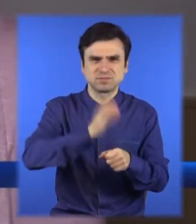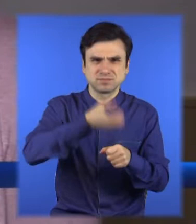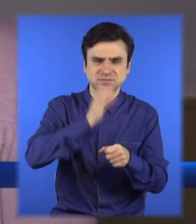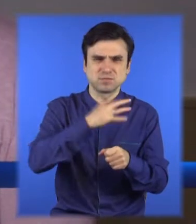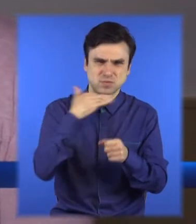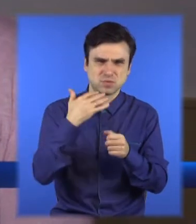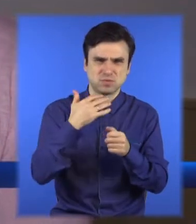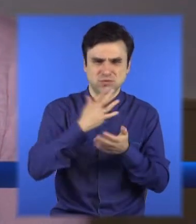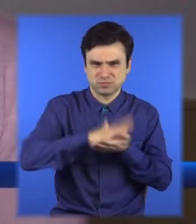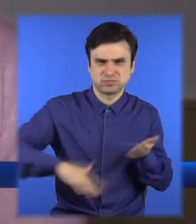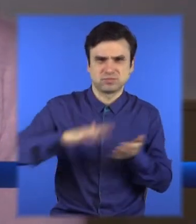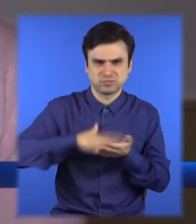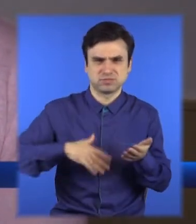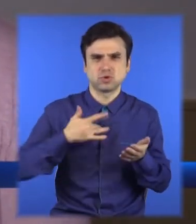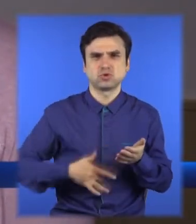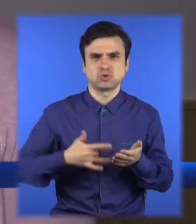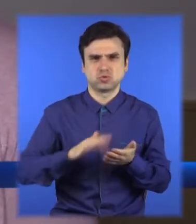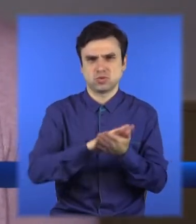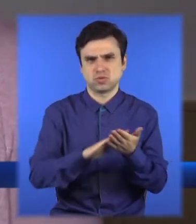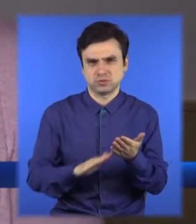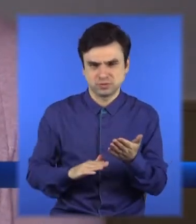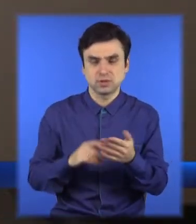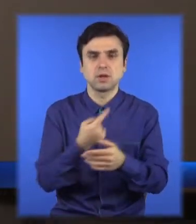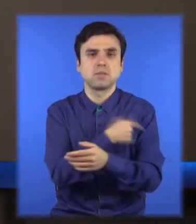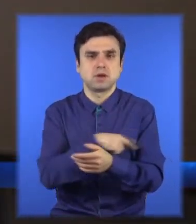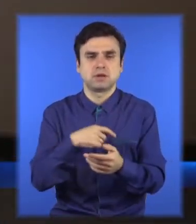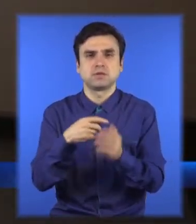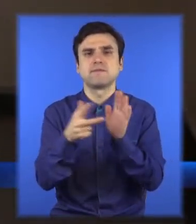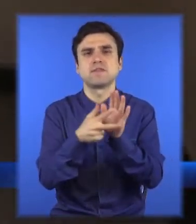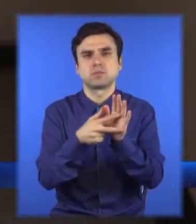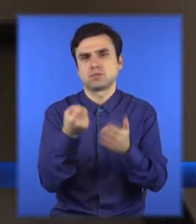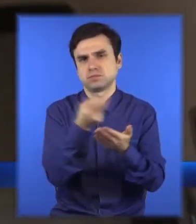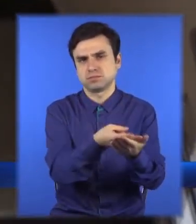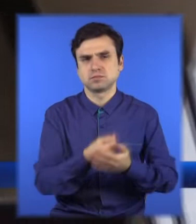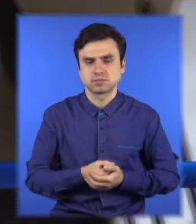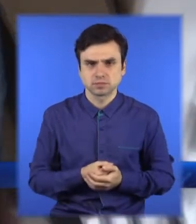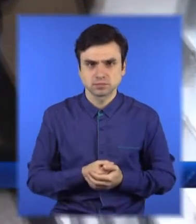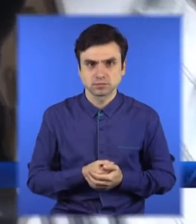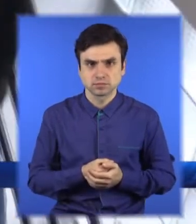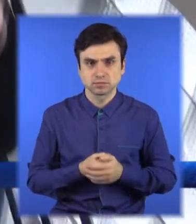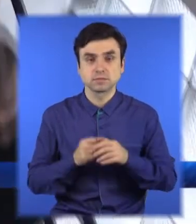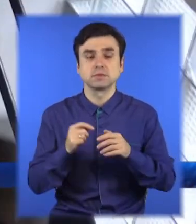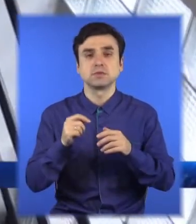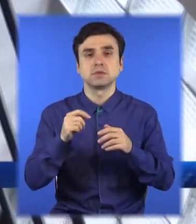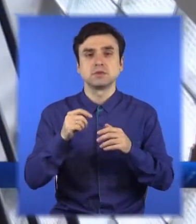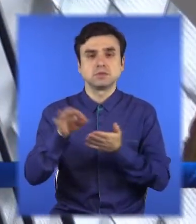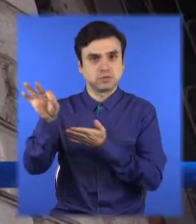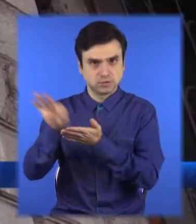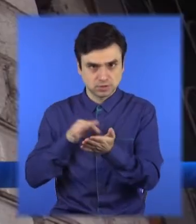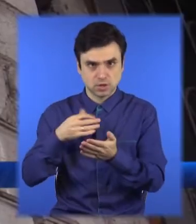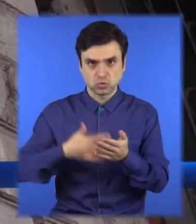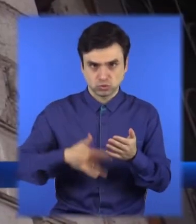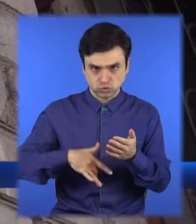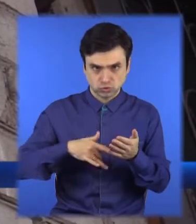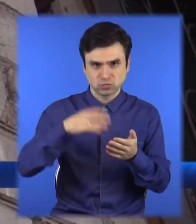великою кількістю води і забрали їх у 8-му міську лікарню. Постраждалим семикласникам медики швидкої промили шлунок одразу,